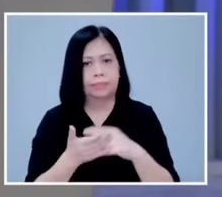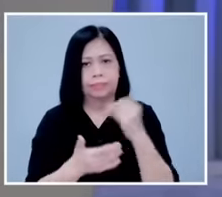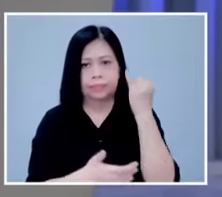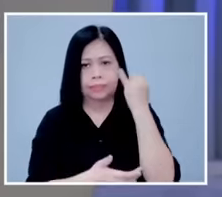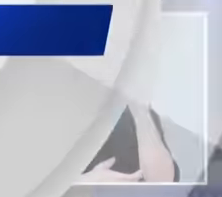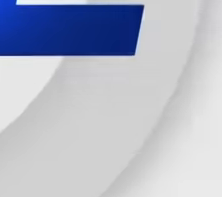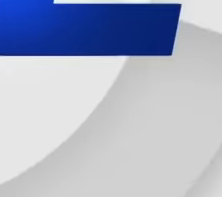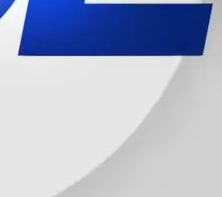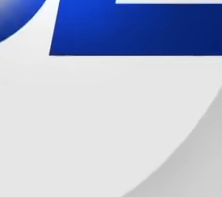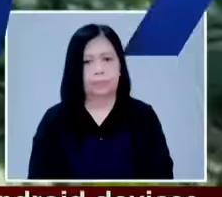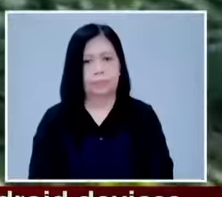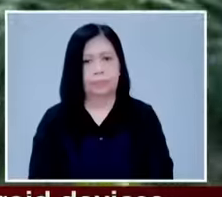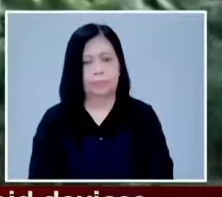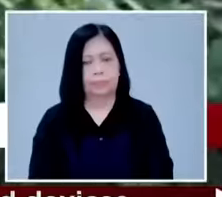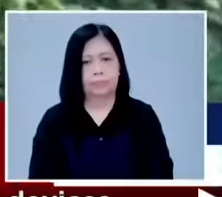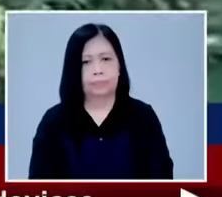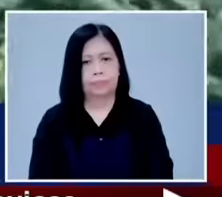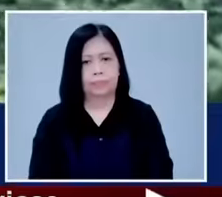Malasa.